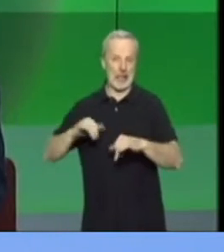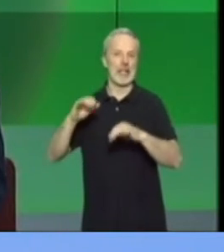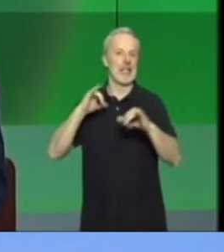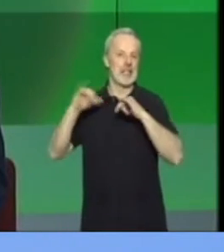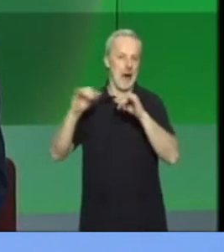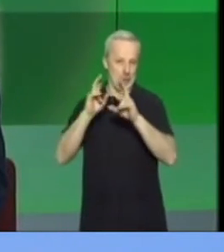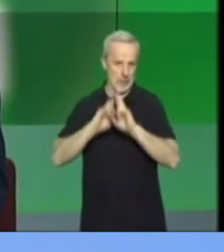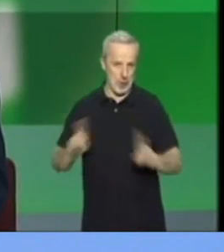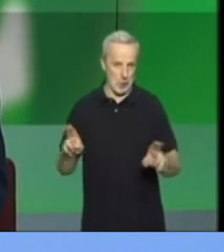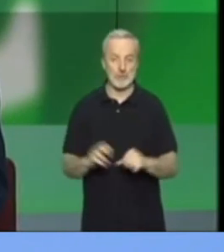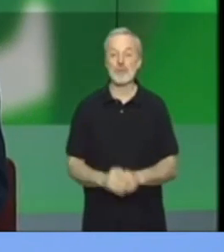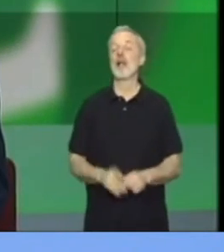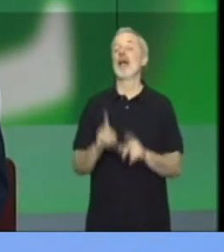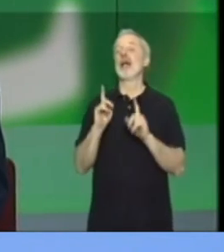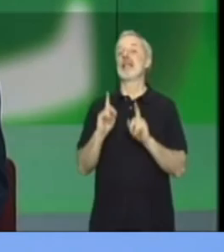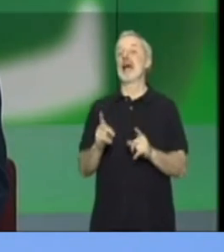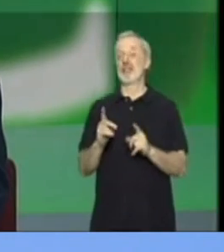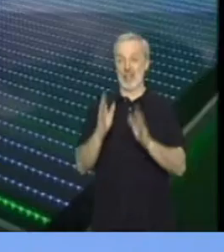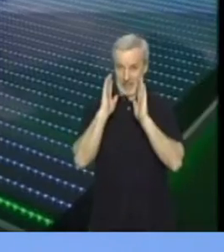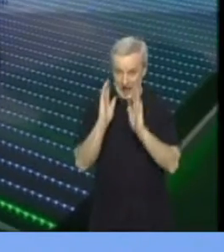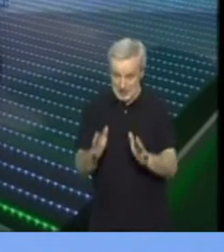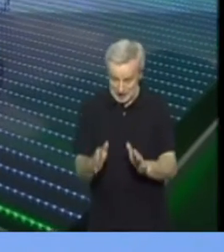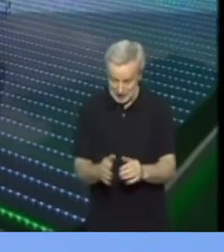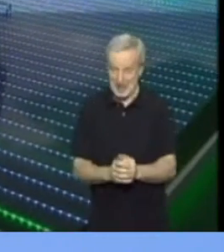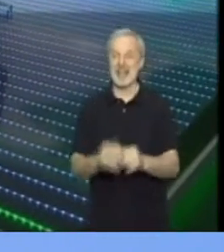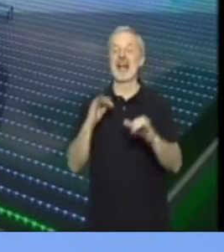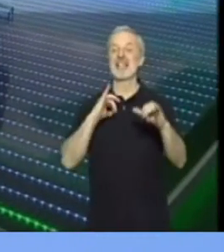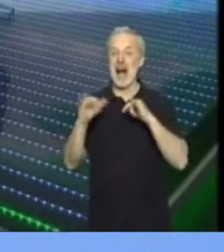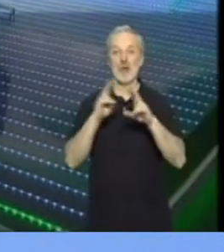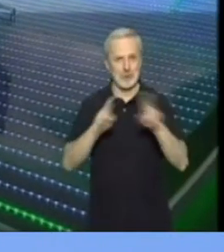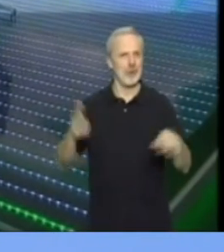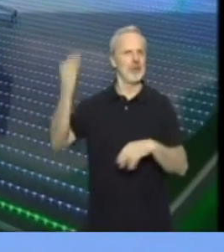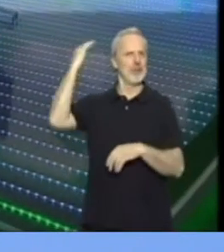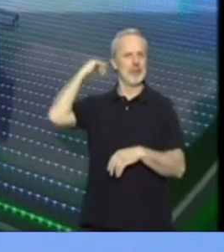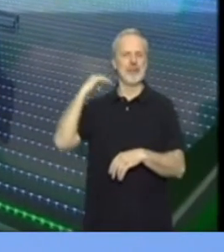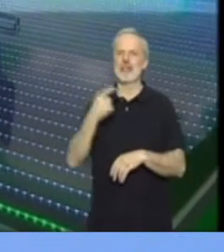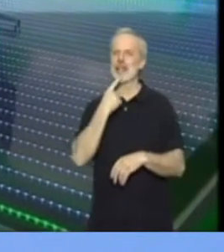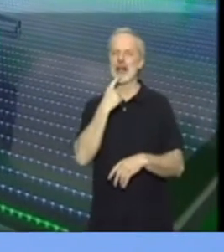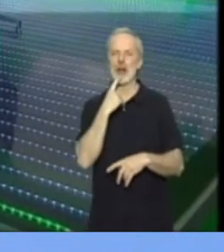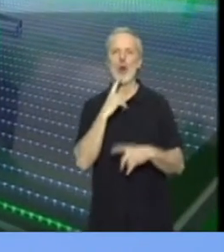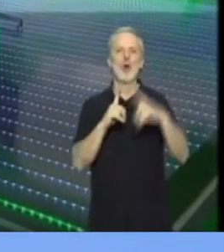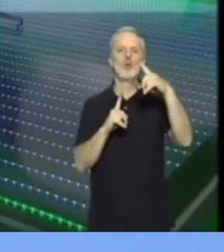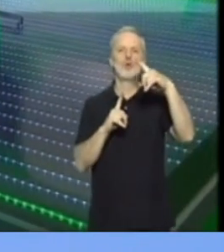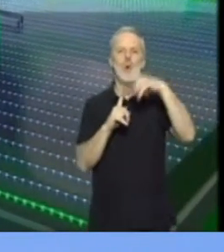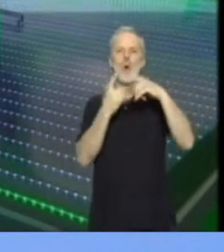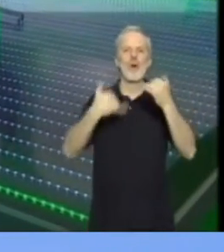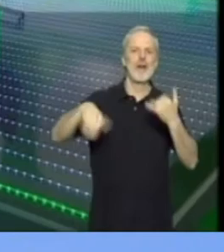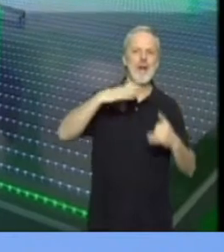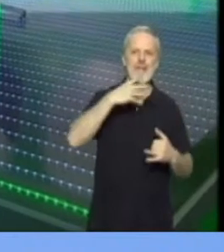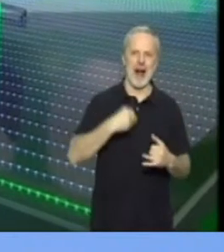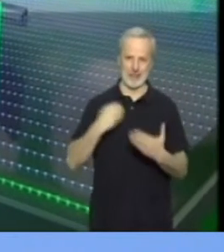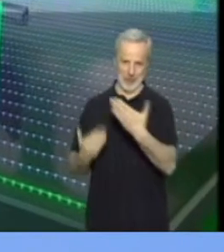Míru, takže se budeme věnovat tomuhle závodu. Závodu, kterému se kdysi říkalo Tour de France východu. Závodu, který